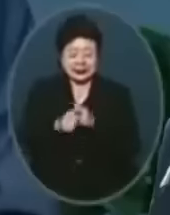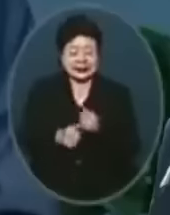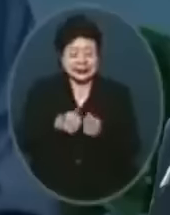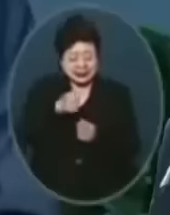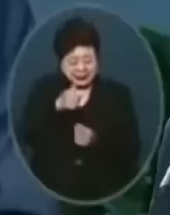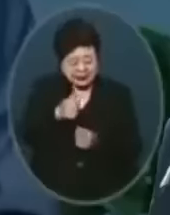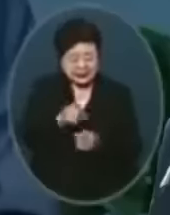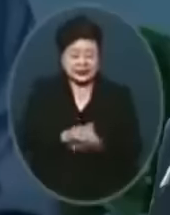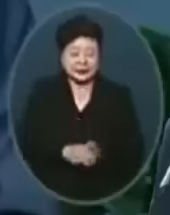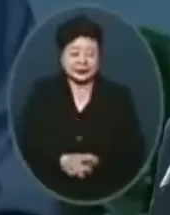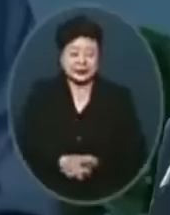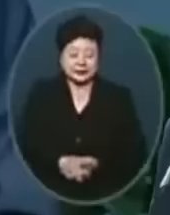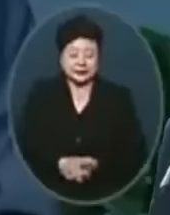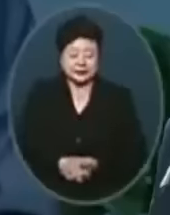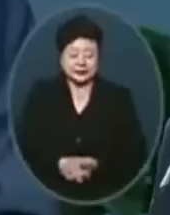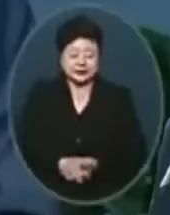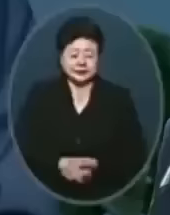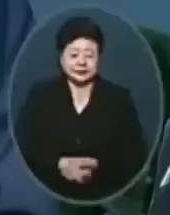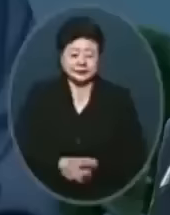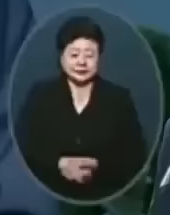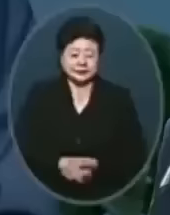하나님이